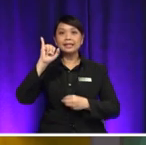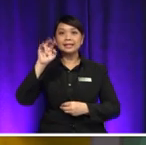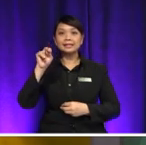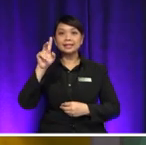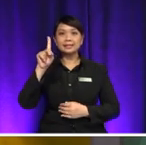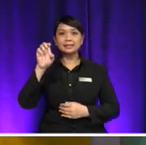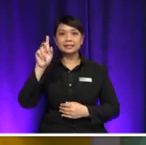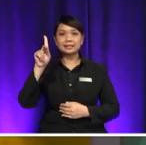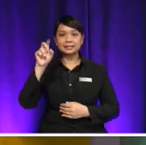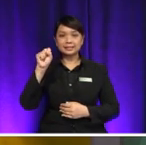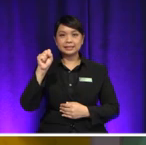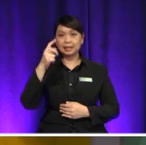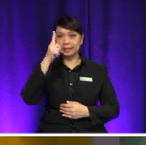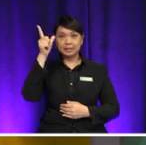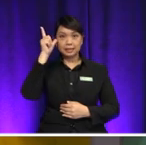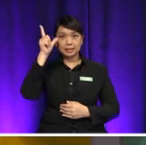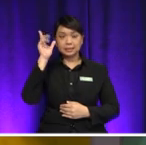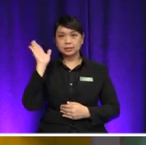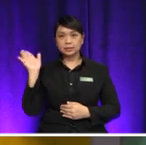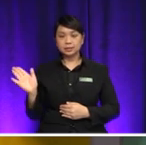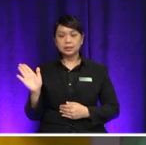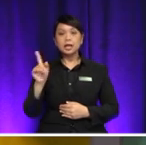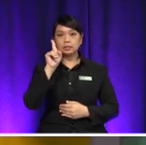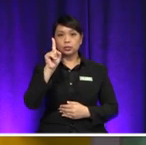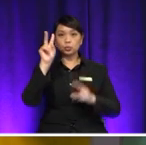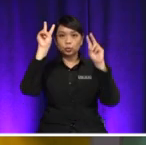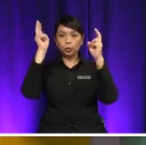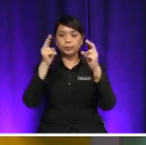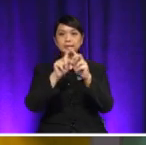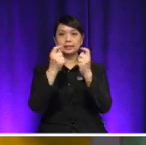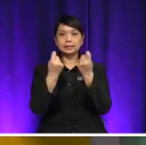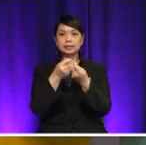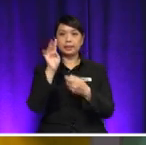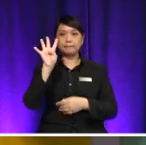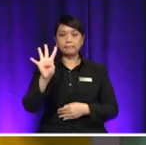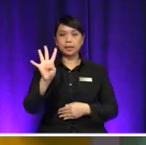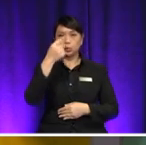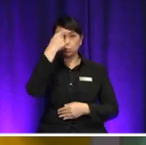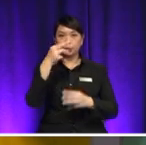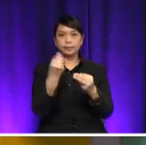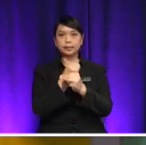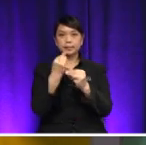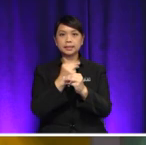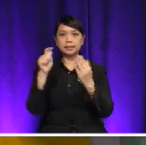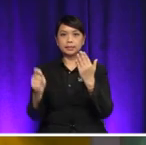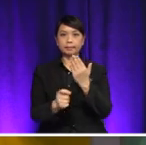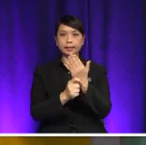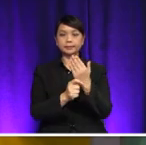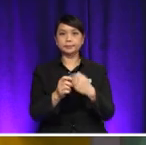itu satu TOPIK untuk 3 tempat dalam subjek matemati tambahan oke